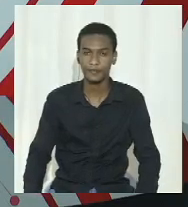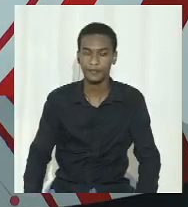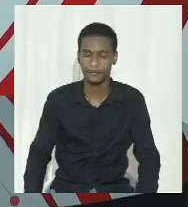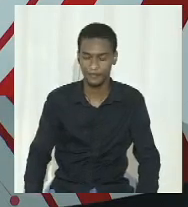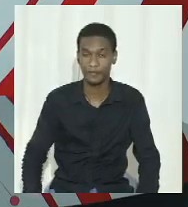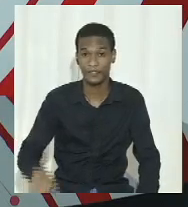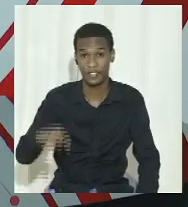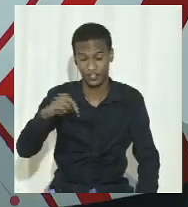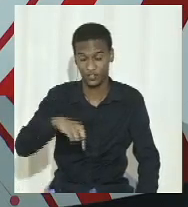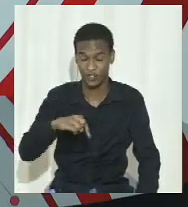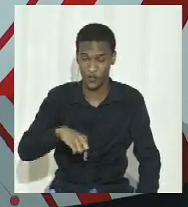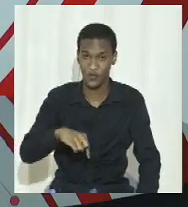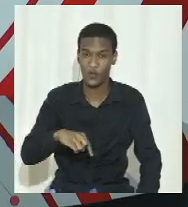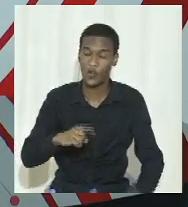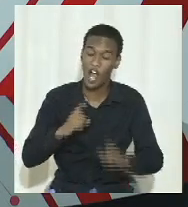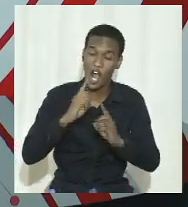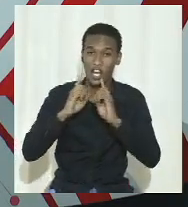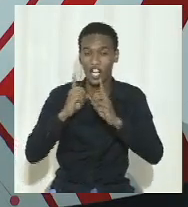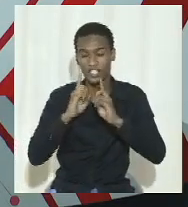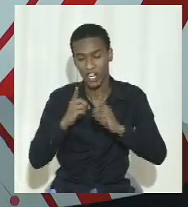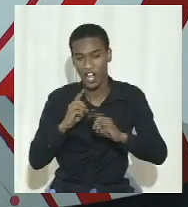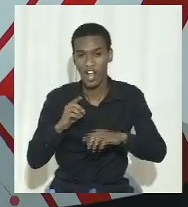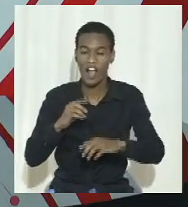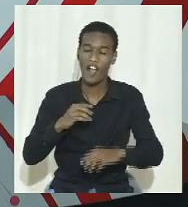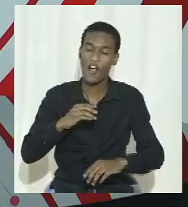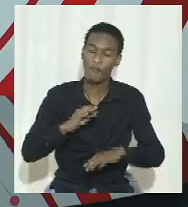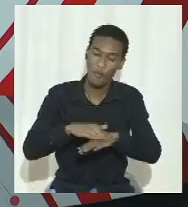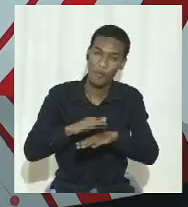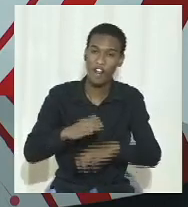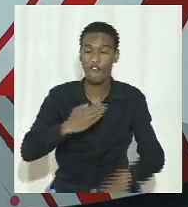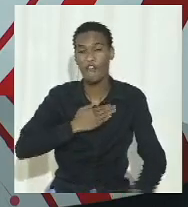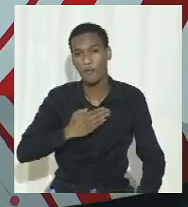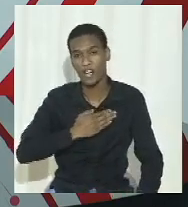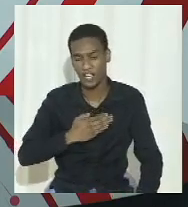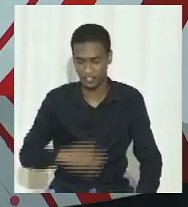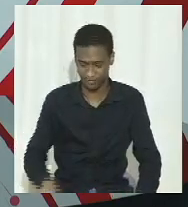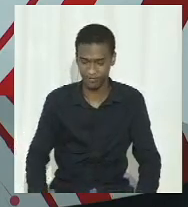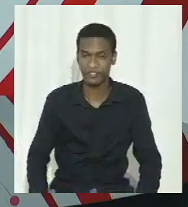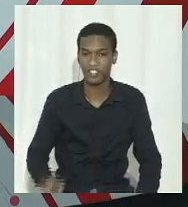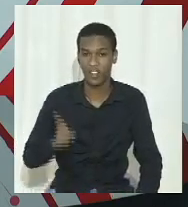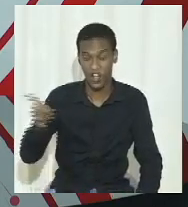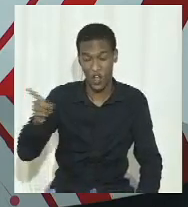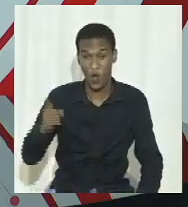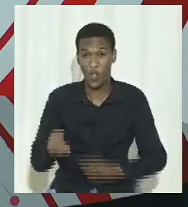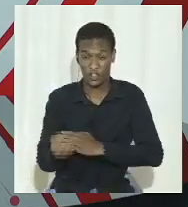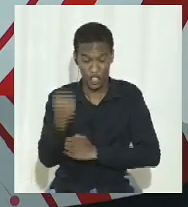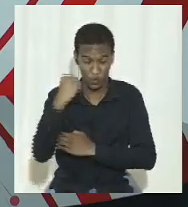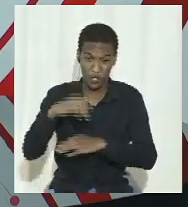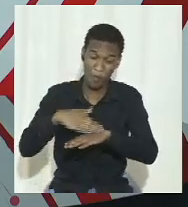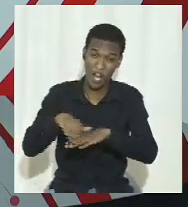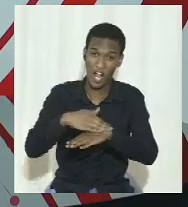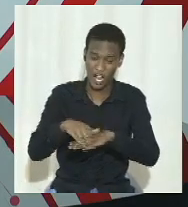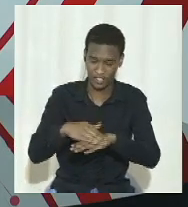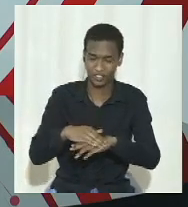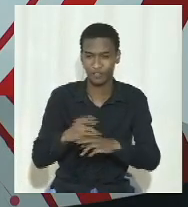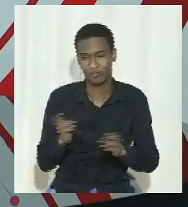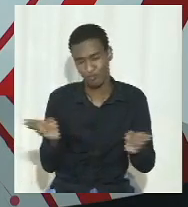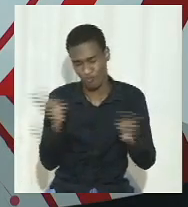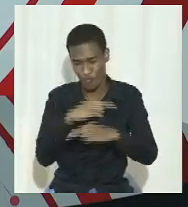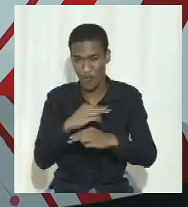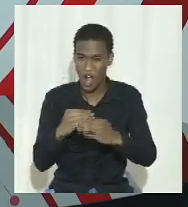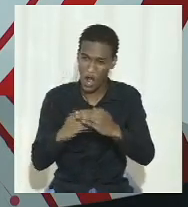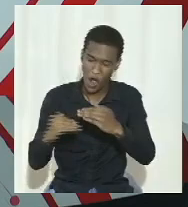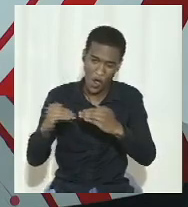Resaka fampianarana indray aloha isika mitomboana ny tahapahalalan'ny tanora malagasy manoloana ny fiatrehana ny